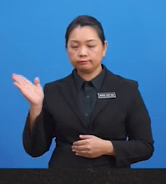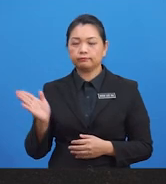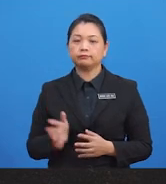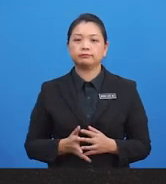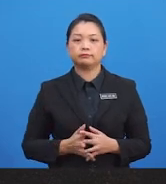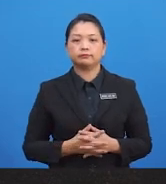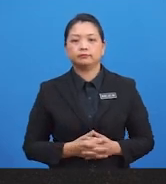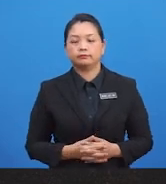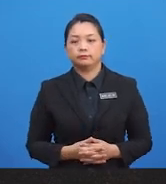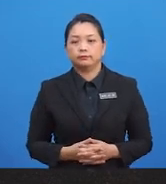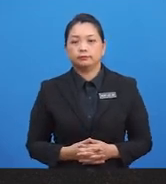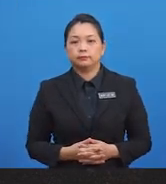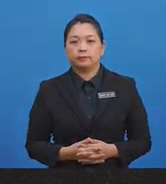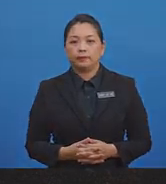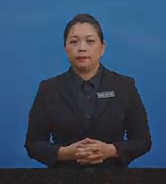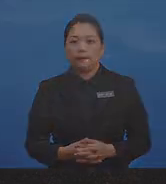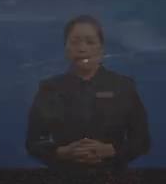tinggi.